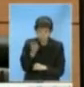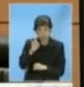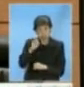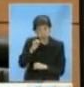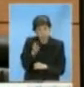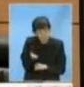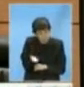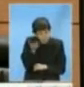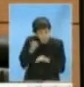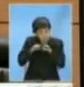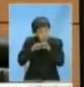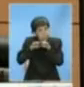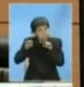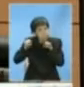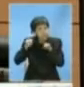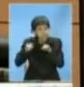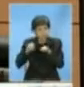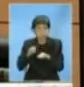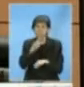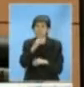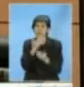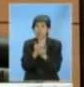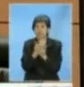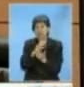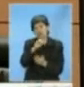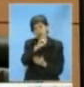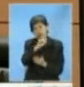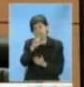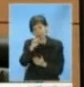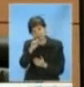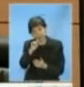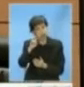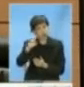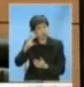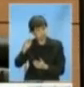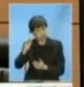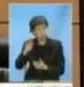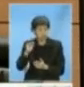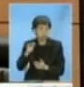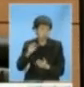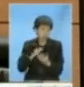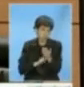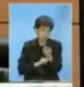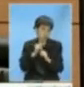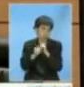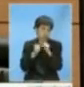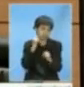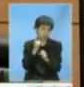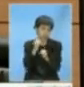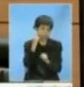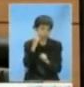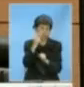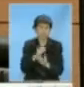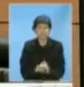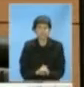ขึ้นมายืนในระดับที่120-150บาทเป็นเวลาเกือบๆ 2ปีตรงนี้